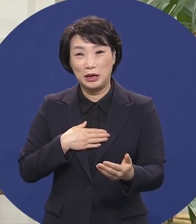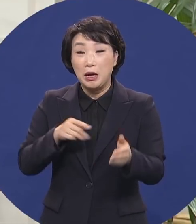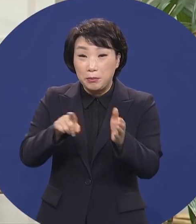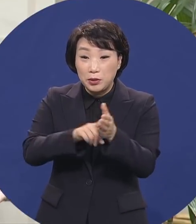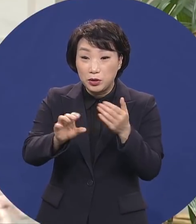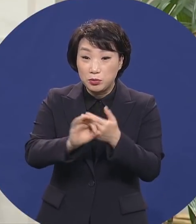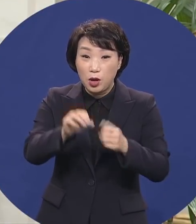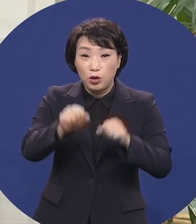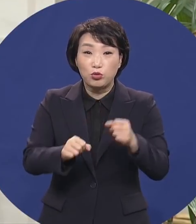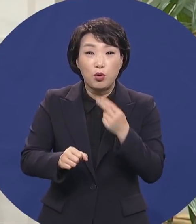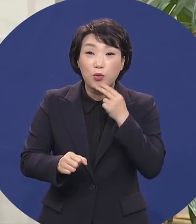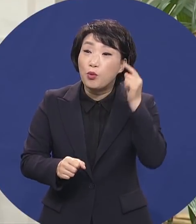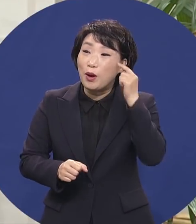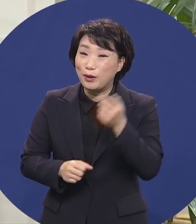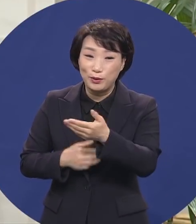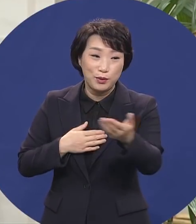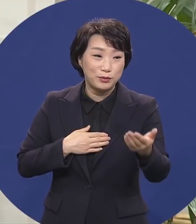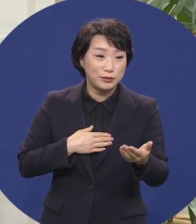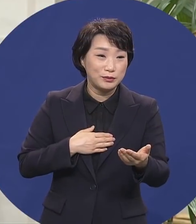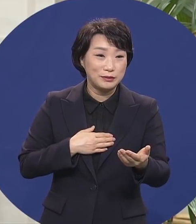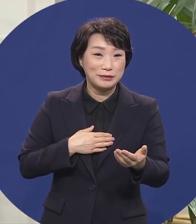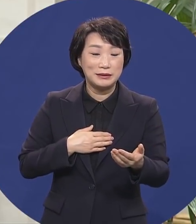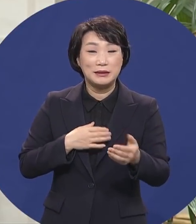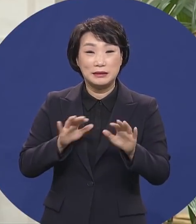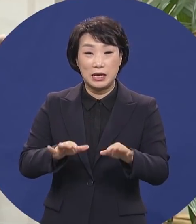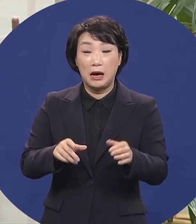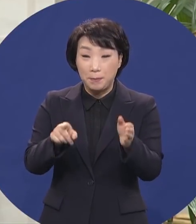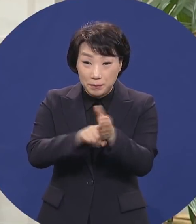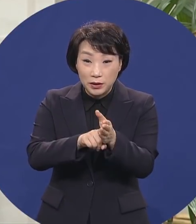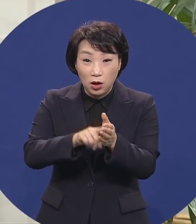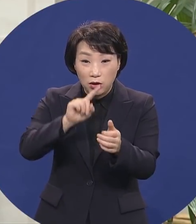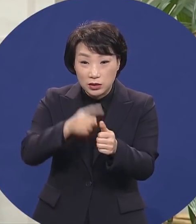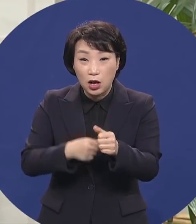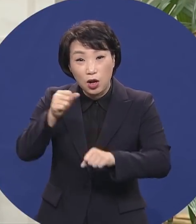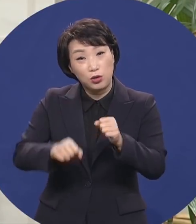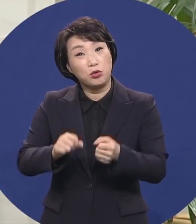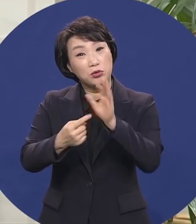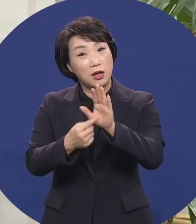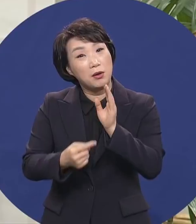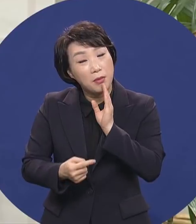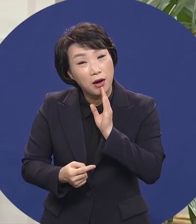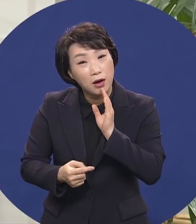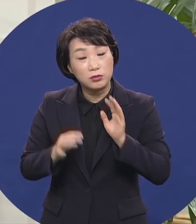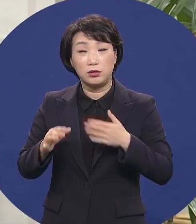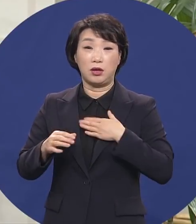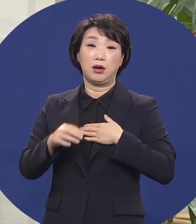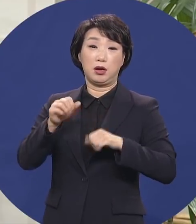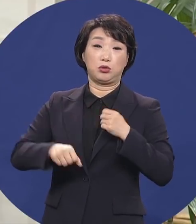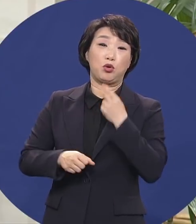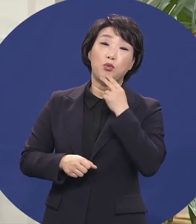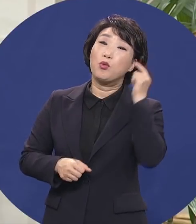믿었으면 왜 행동이 안 나오고 있어? 왜 믿었으면 행동이 안 나오겠냐고 생각 한번 해보세요.